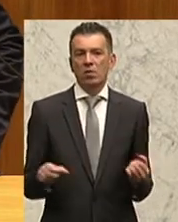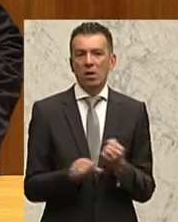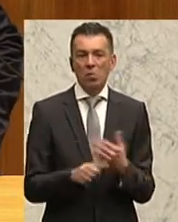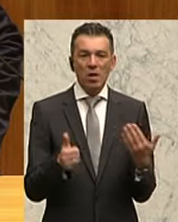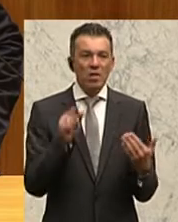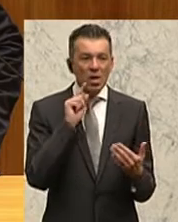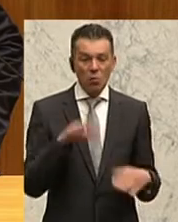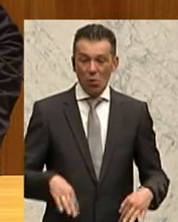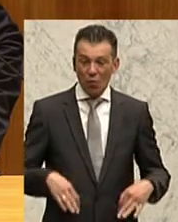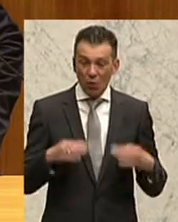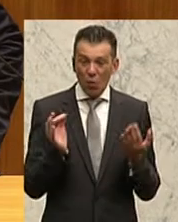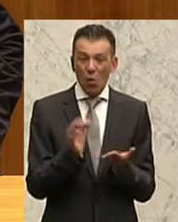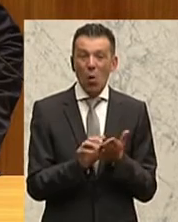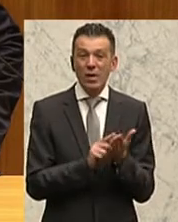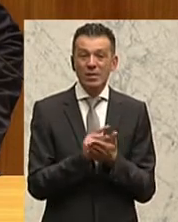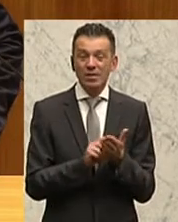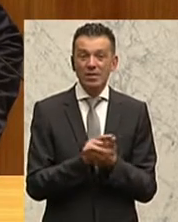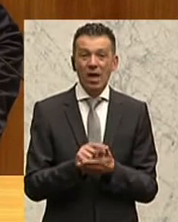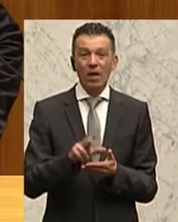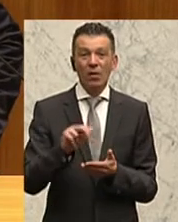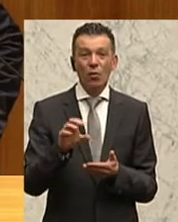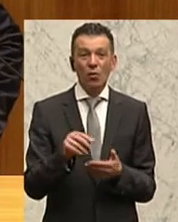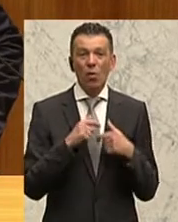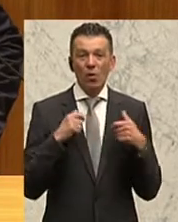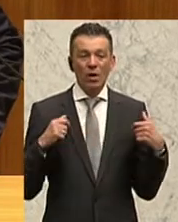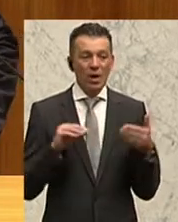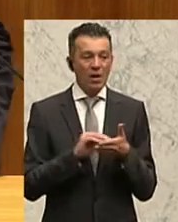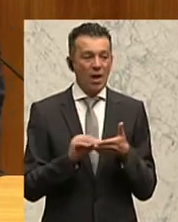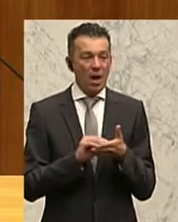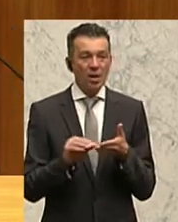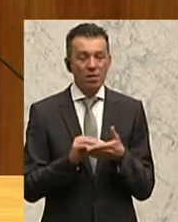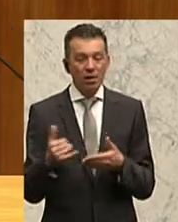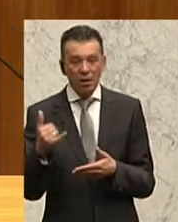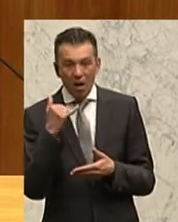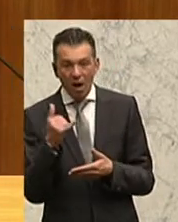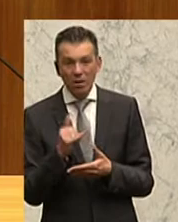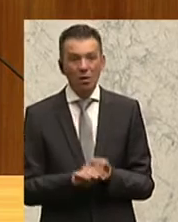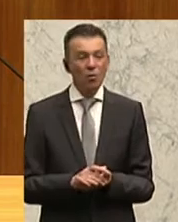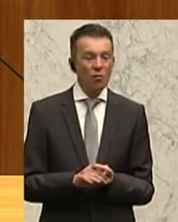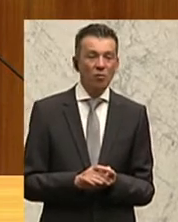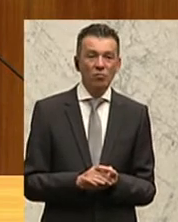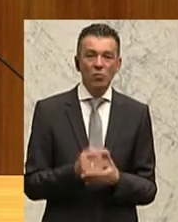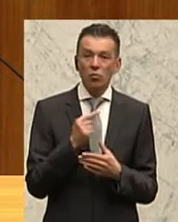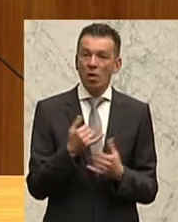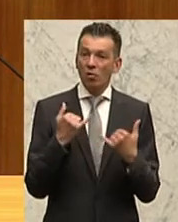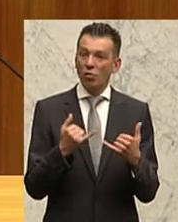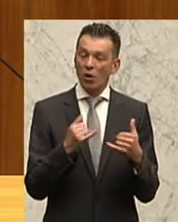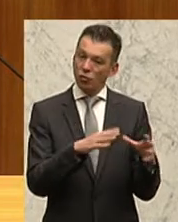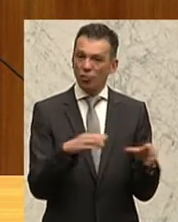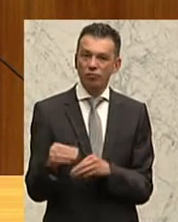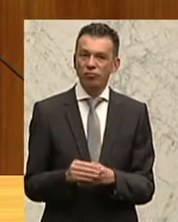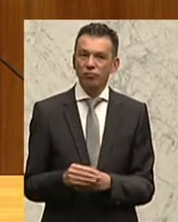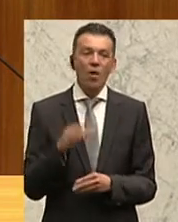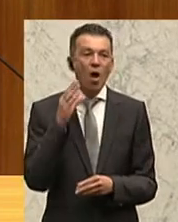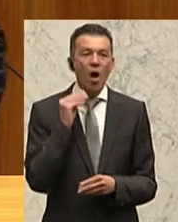Ortszeit den UNO-Generalsekretär anzurufen, den Herrn Ban Ki-moon, und ihm zu sagen, so, jetzt sind wir mal gar weg, wenn wir im Herbst Nationalratswahl